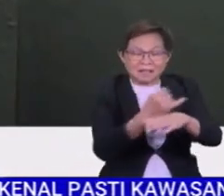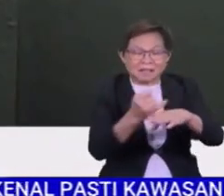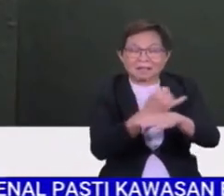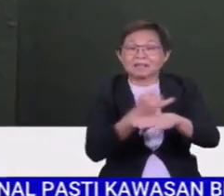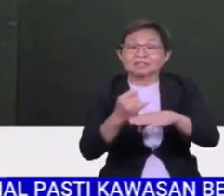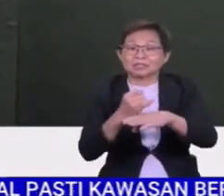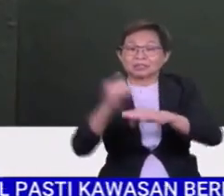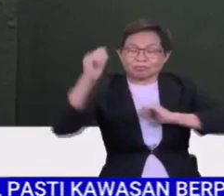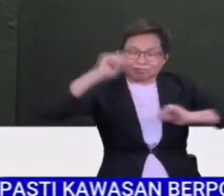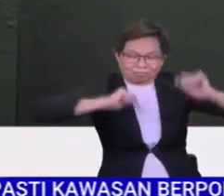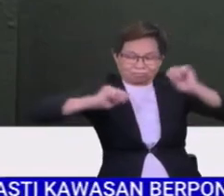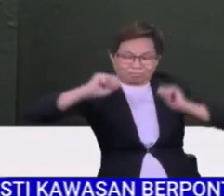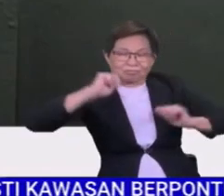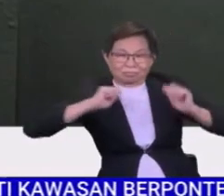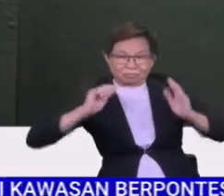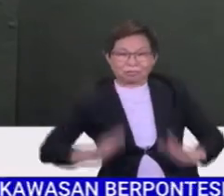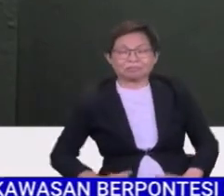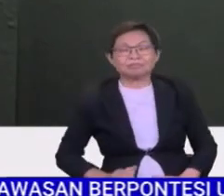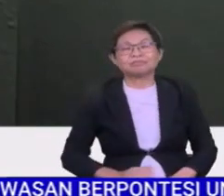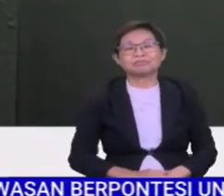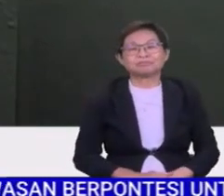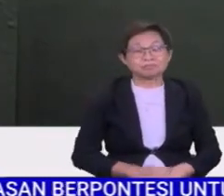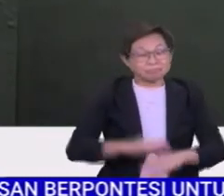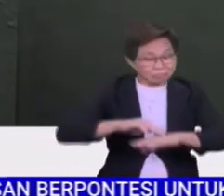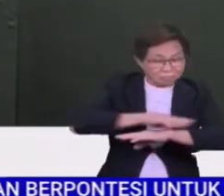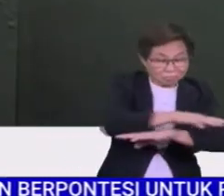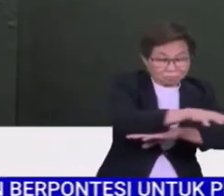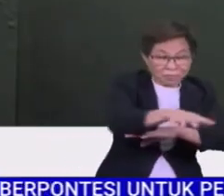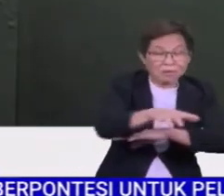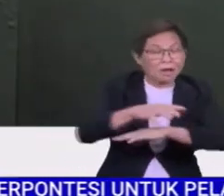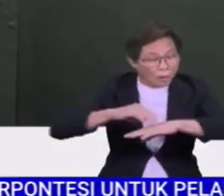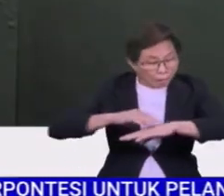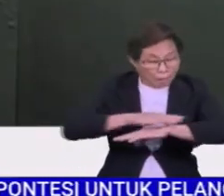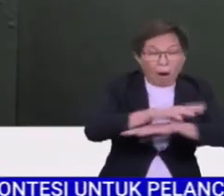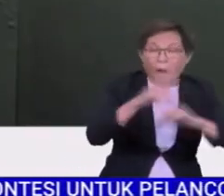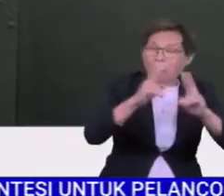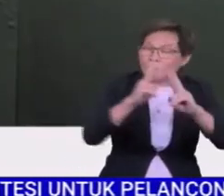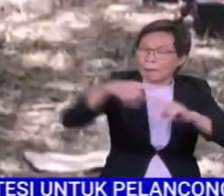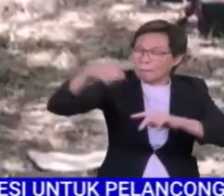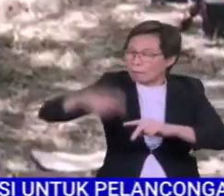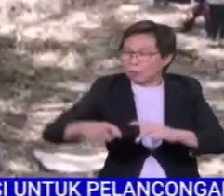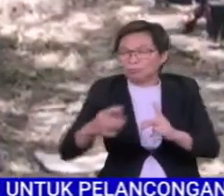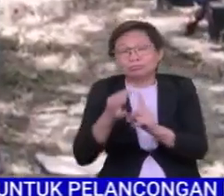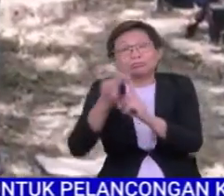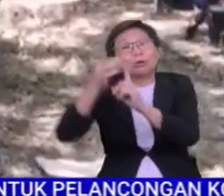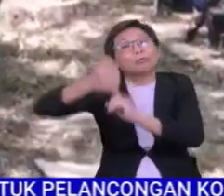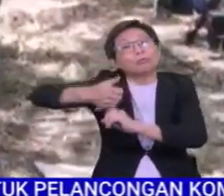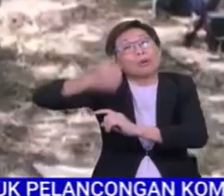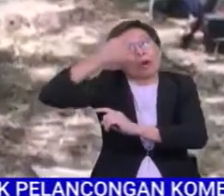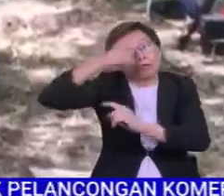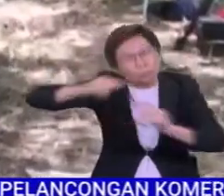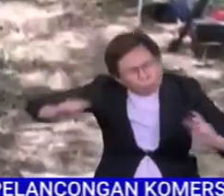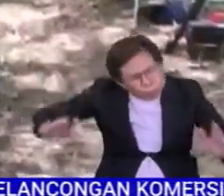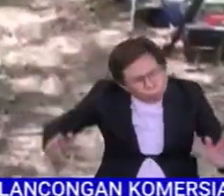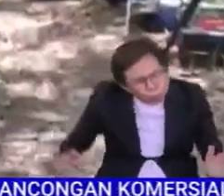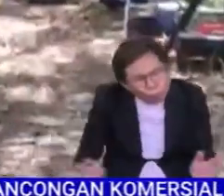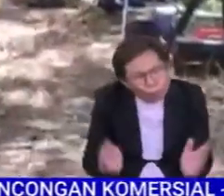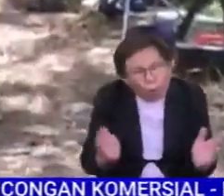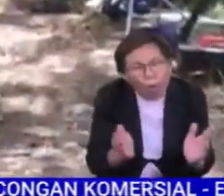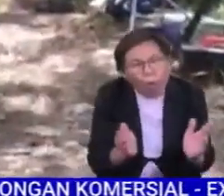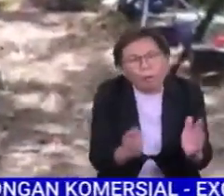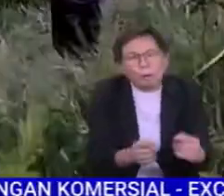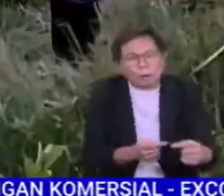impaknya memang amat diperlukan terutama sekali untuk merangsang